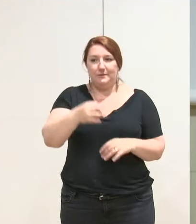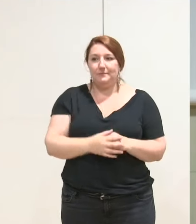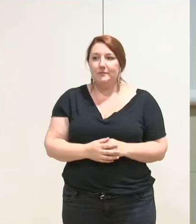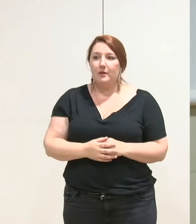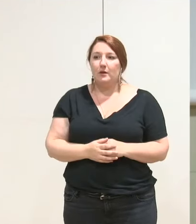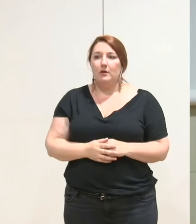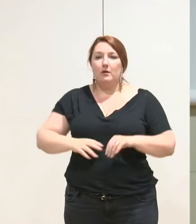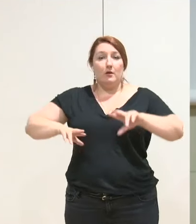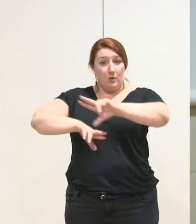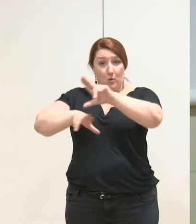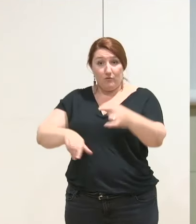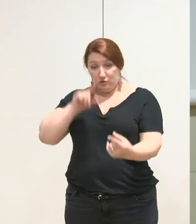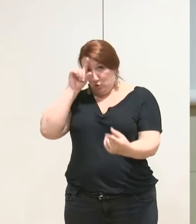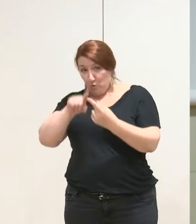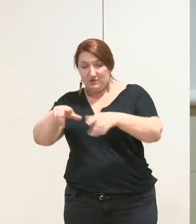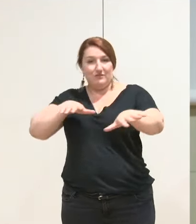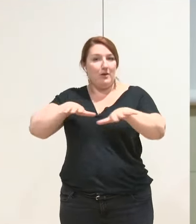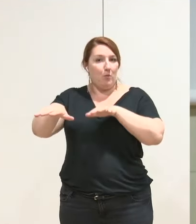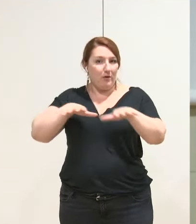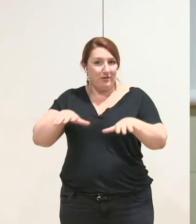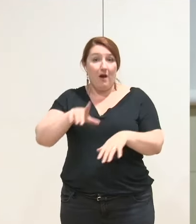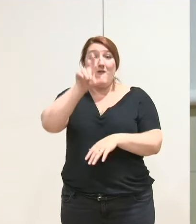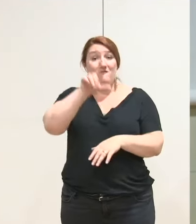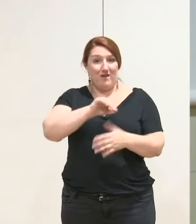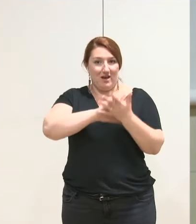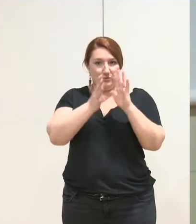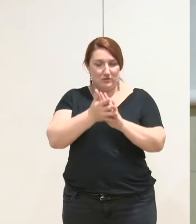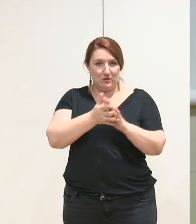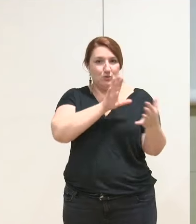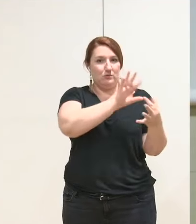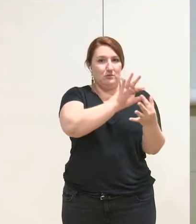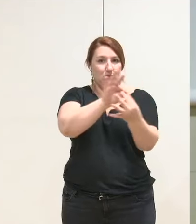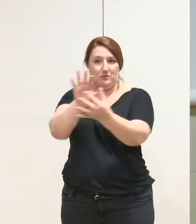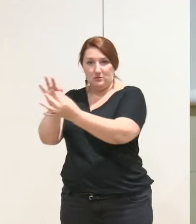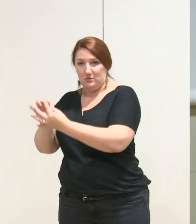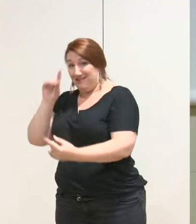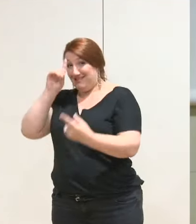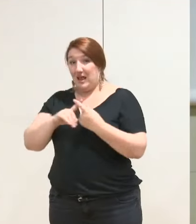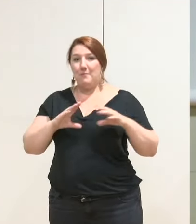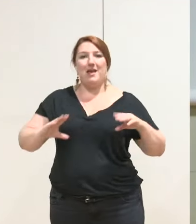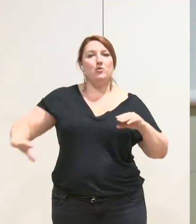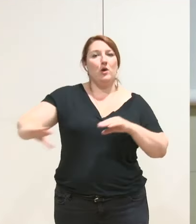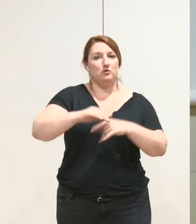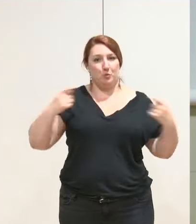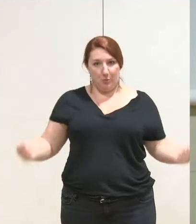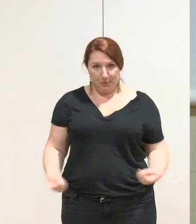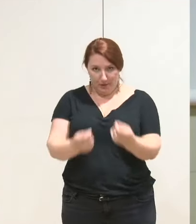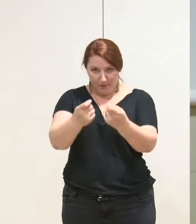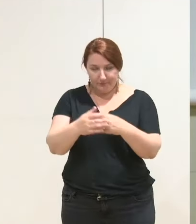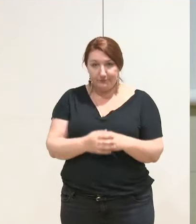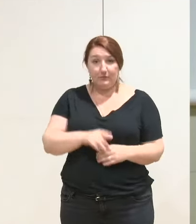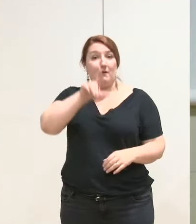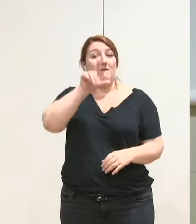ou des conventions d'objectifs et de moyens avec 20 associations d'éducation populaire sur ces